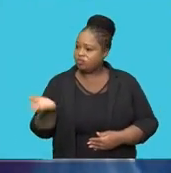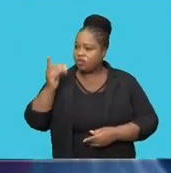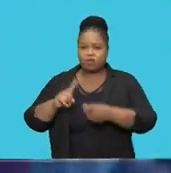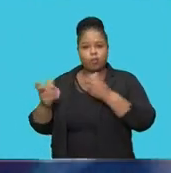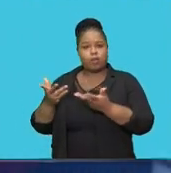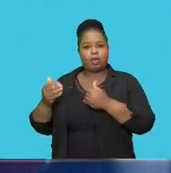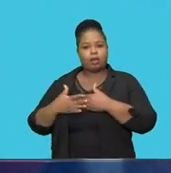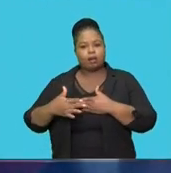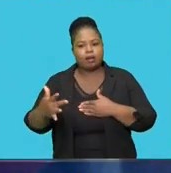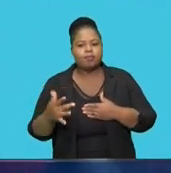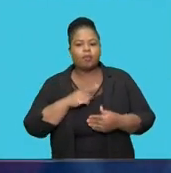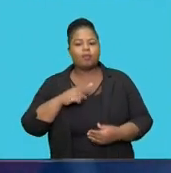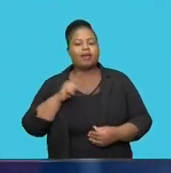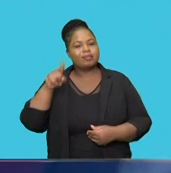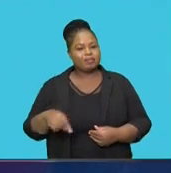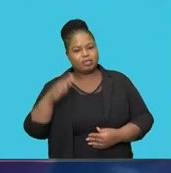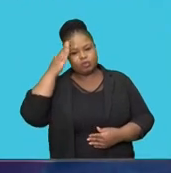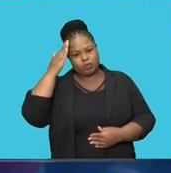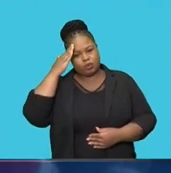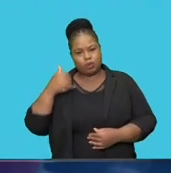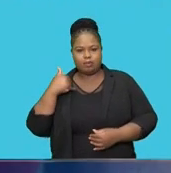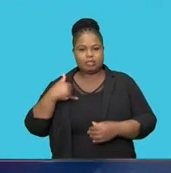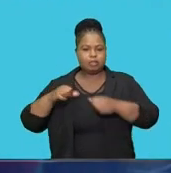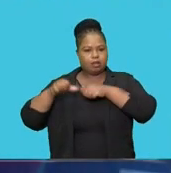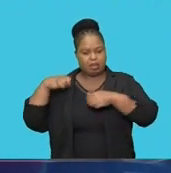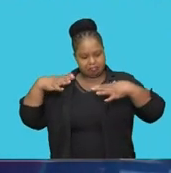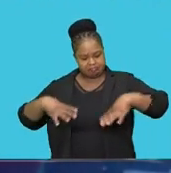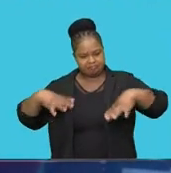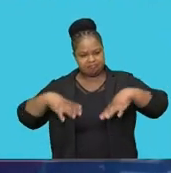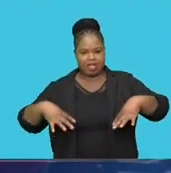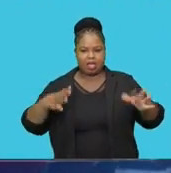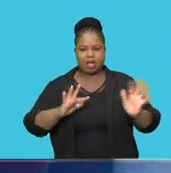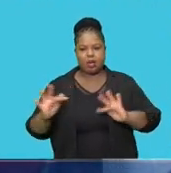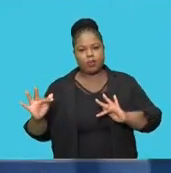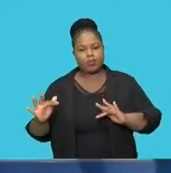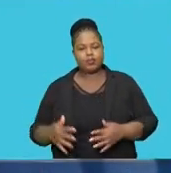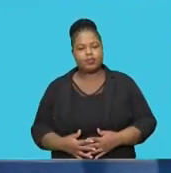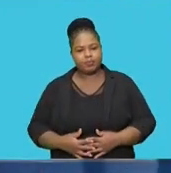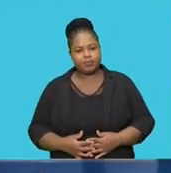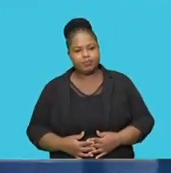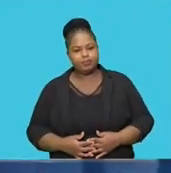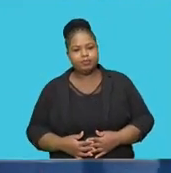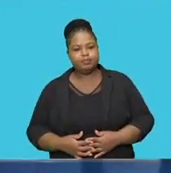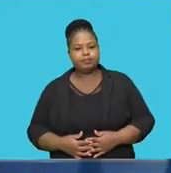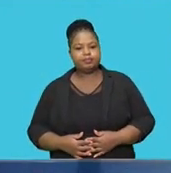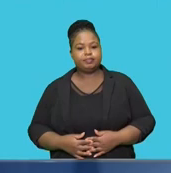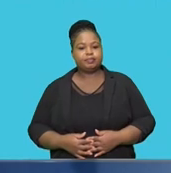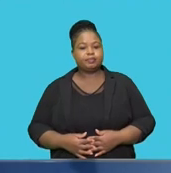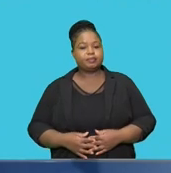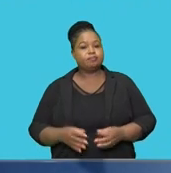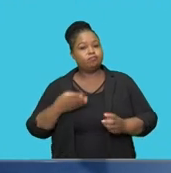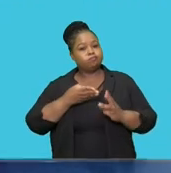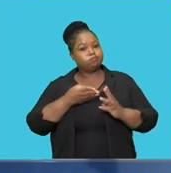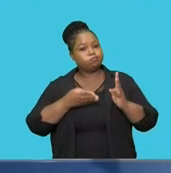ba ya kae. Ba tlamehile ba nne ba tsebe le moaparo wa bona hore na ba apara yang ba etsa yang. Izikhulume bezishiyelana